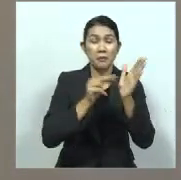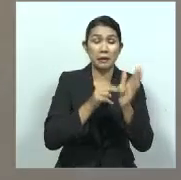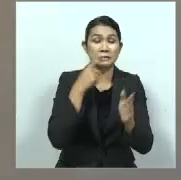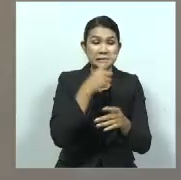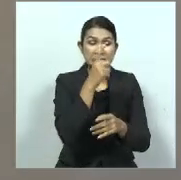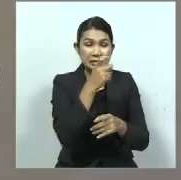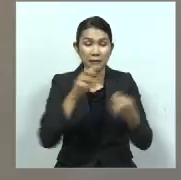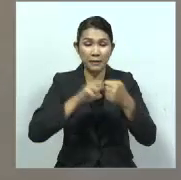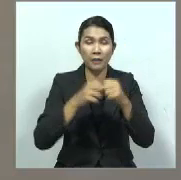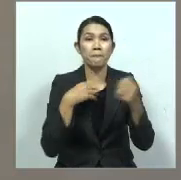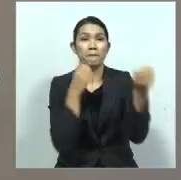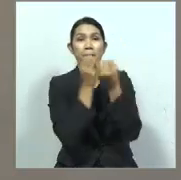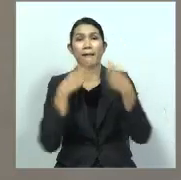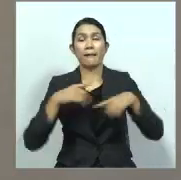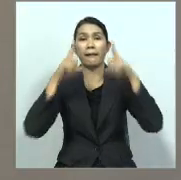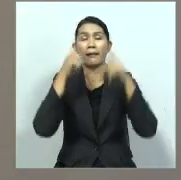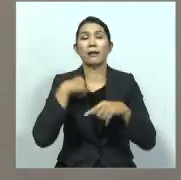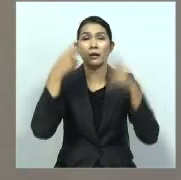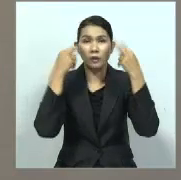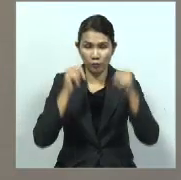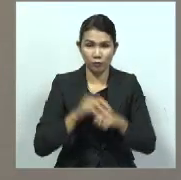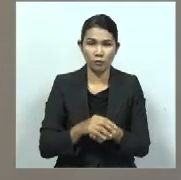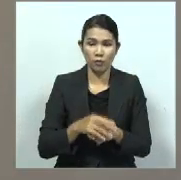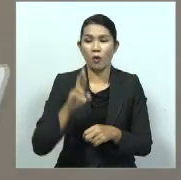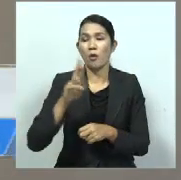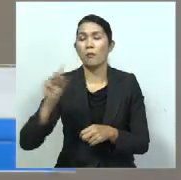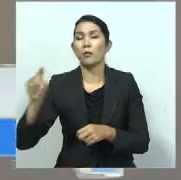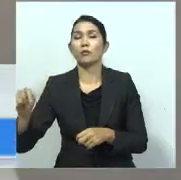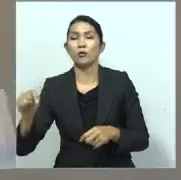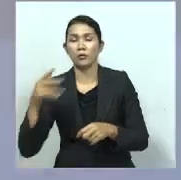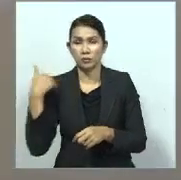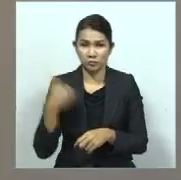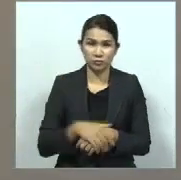ไงใช่ไหมต้องระวังตัวเองรัฐมนตรีด้วยไง